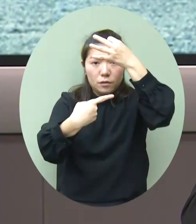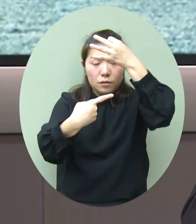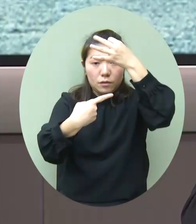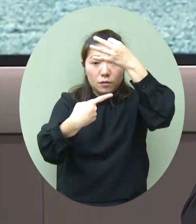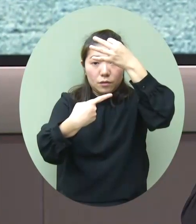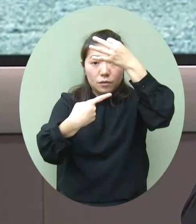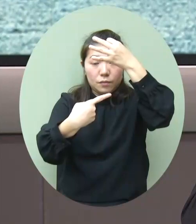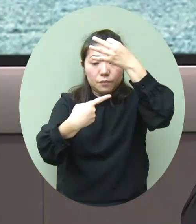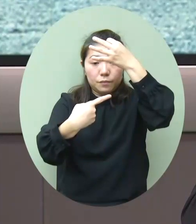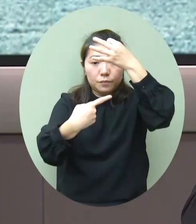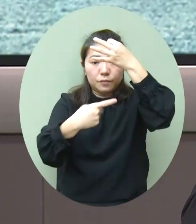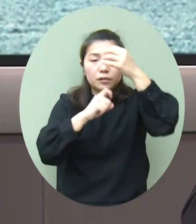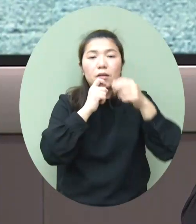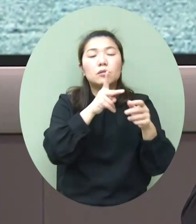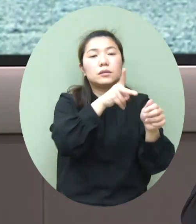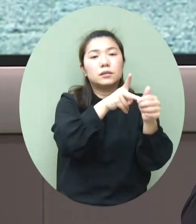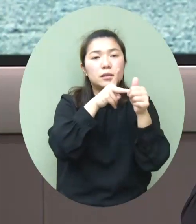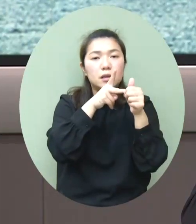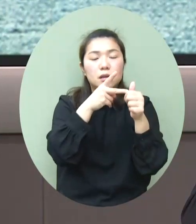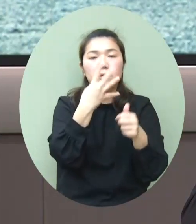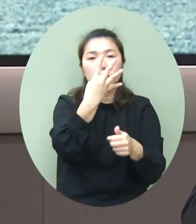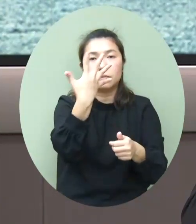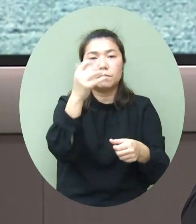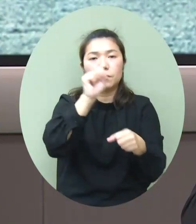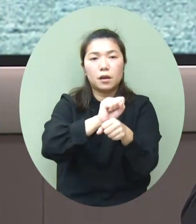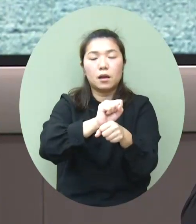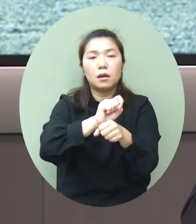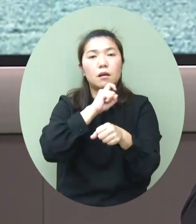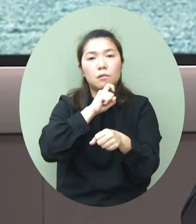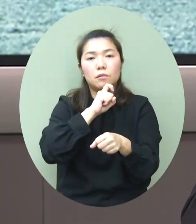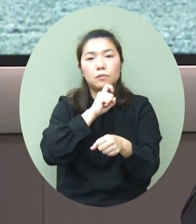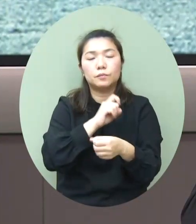3月1号开始，我们已经接用了45个